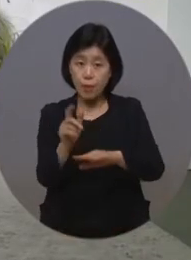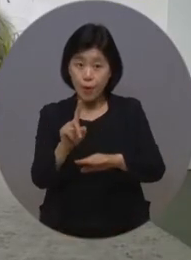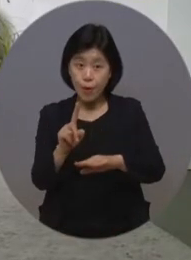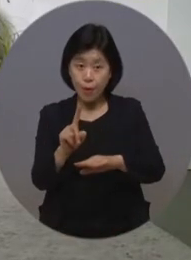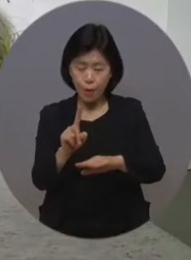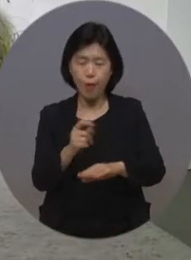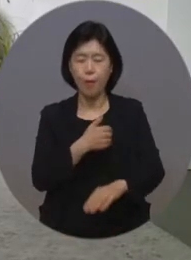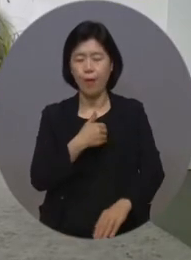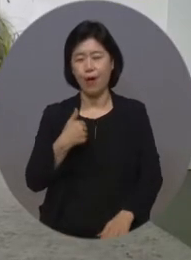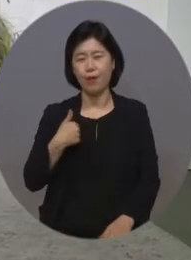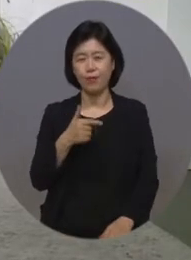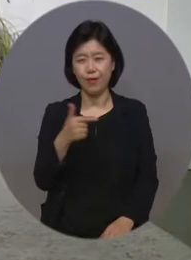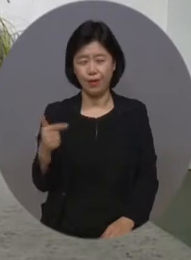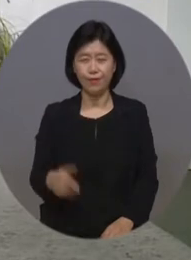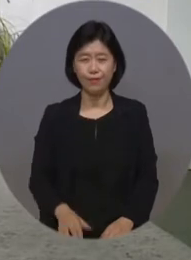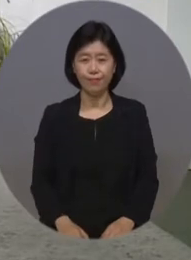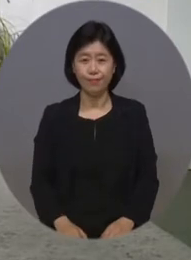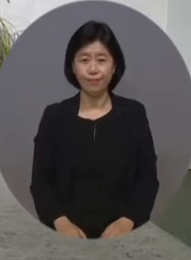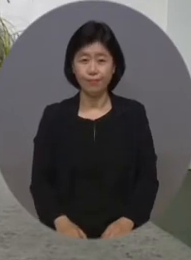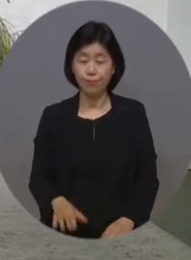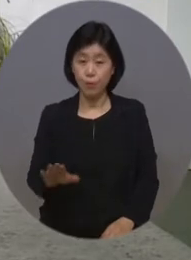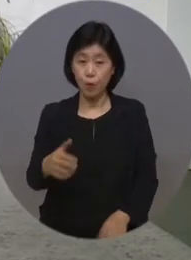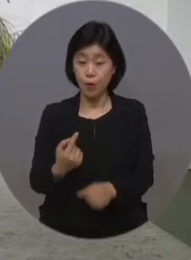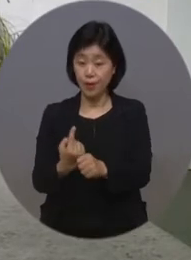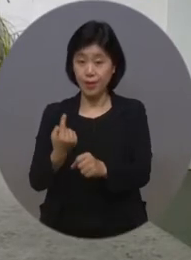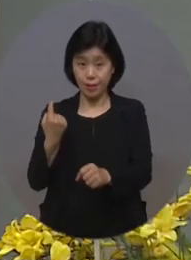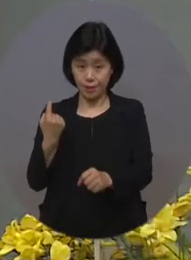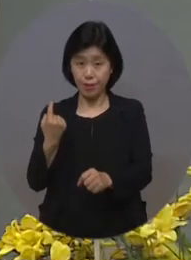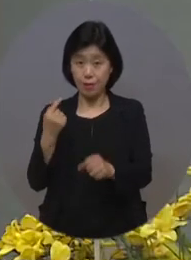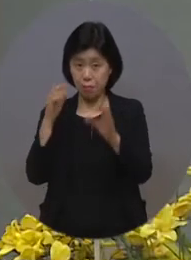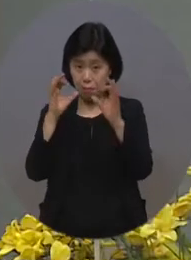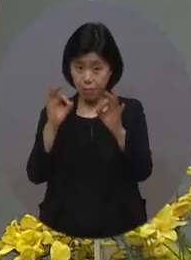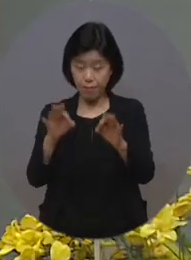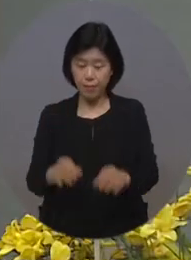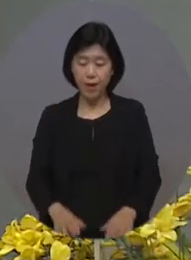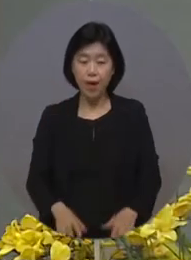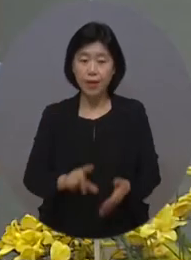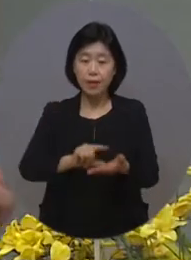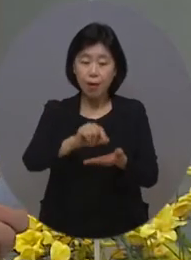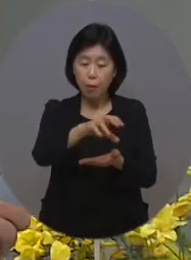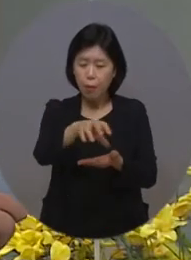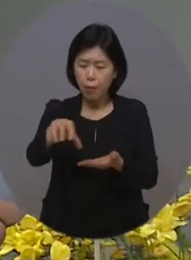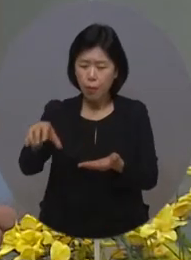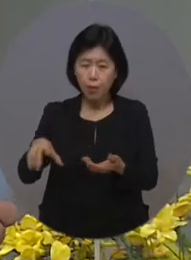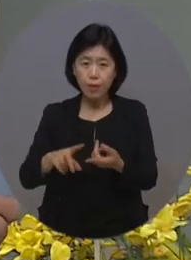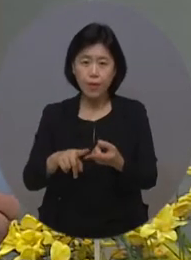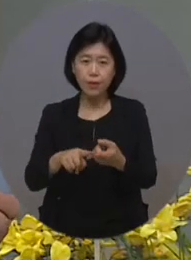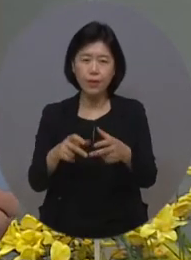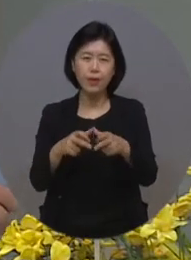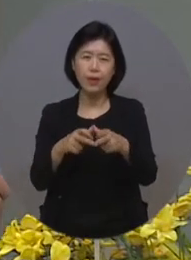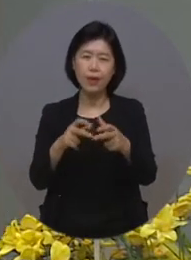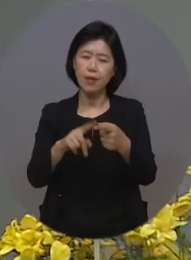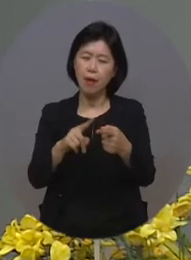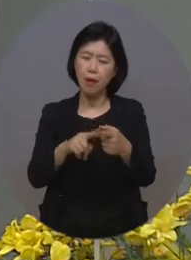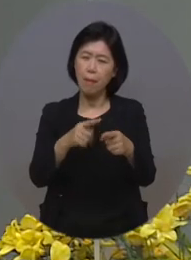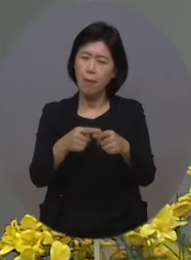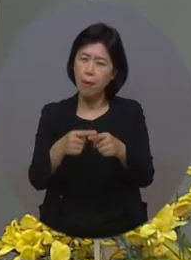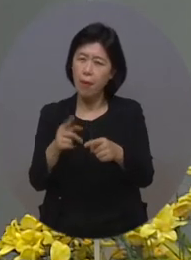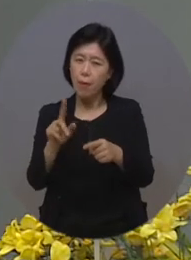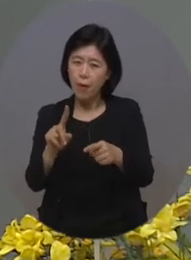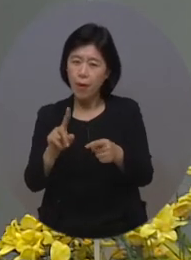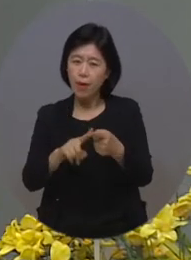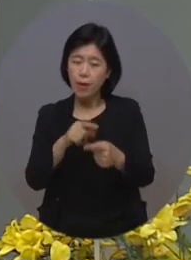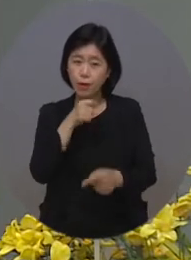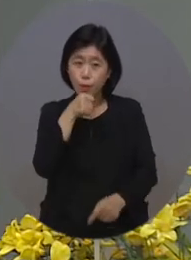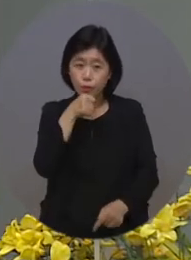그래서 작년 해보네요 여기에 지역의 장애의 평가했는데 왜 우수 제주도가 돼 있어요 양이 복지정책과